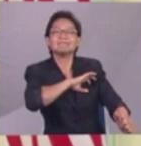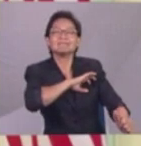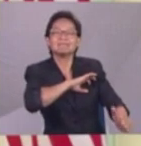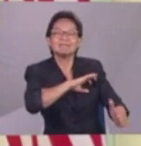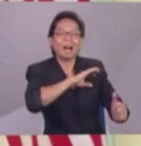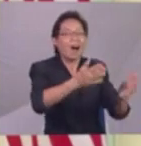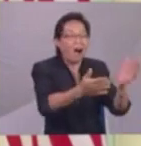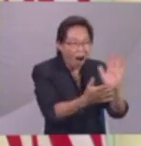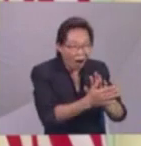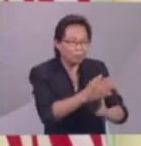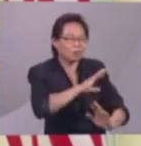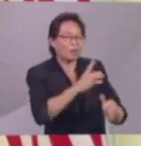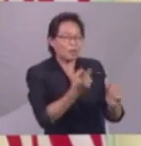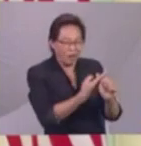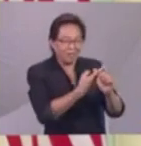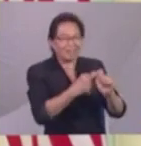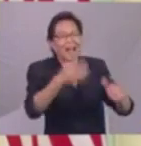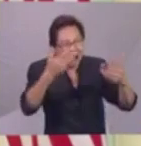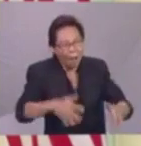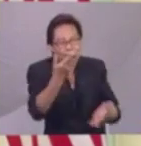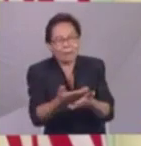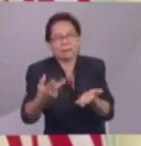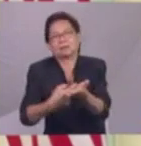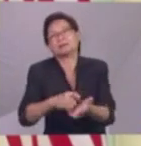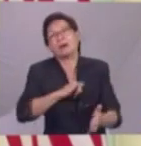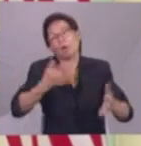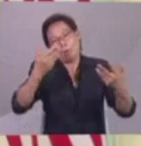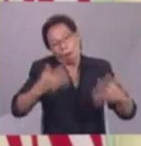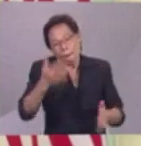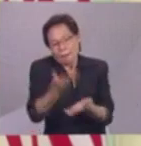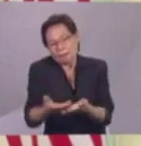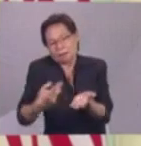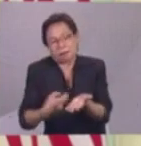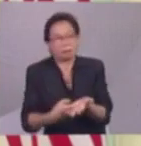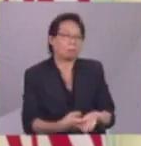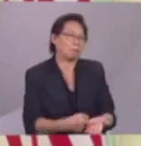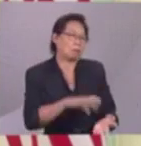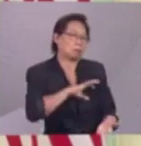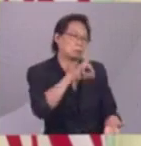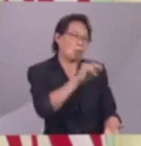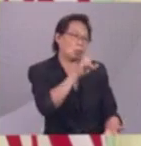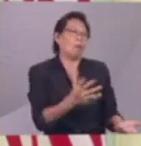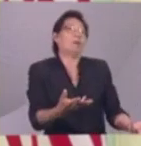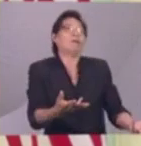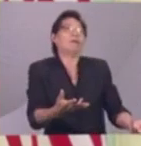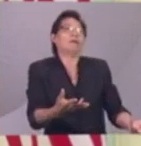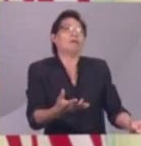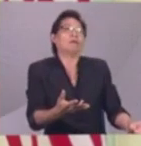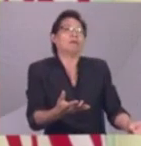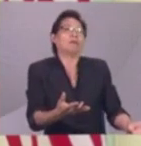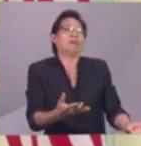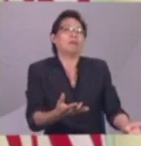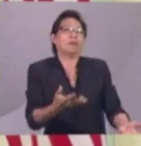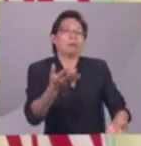Saya takut selepas mereka beli tiket, tidak ada kebenaran daripada polis,